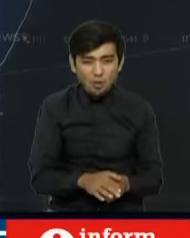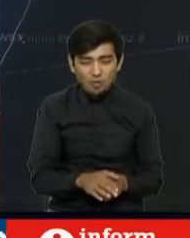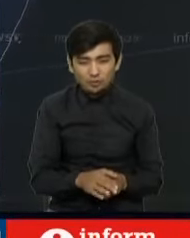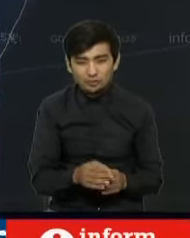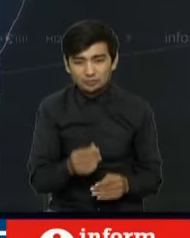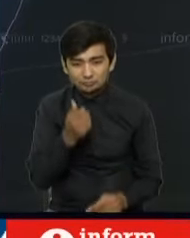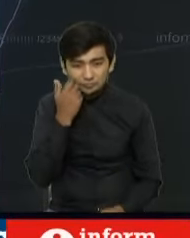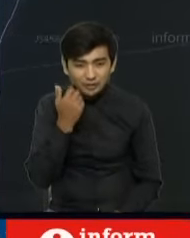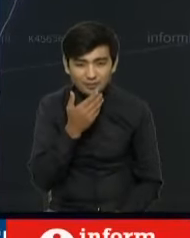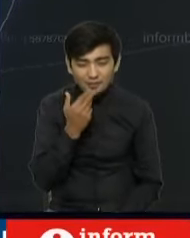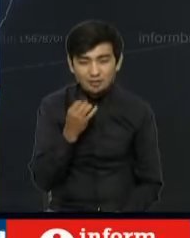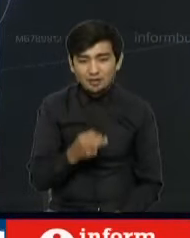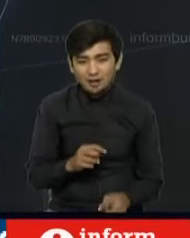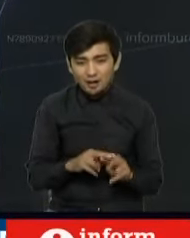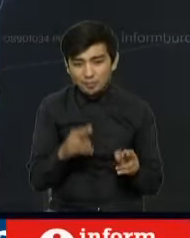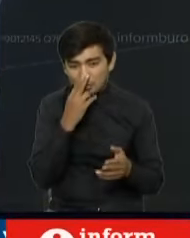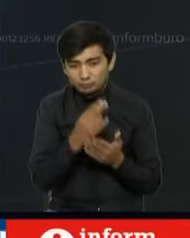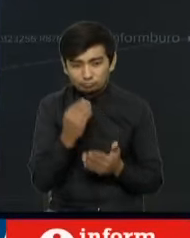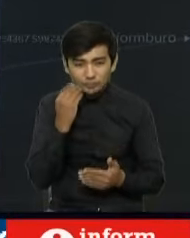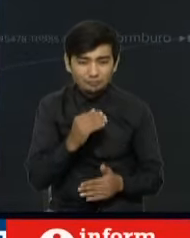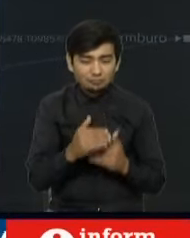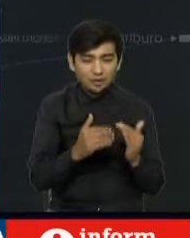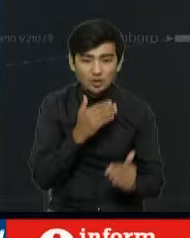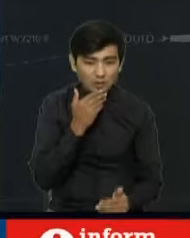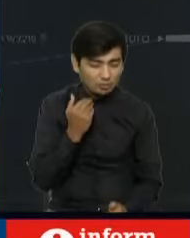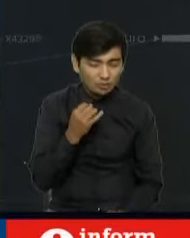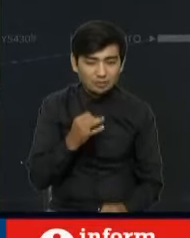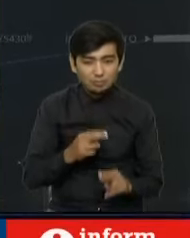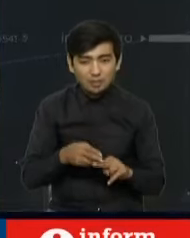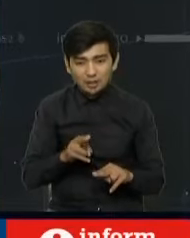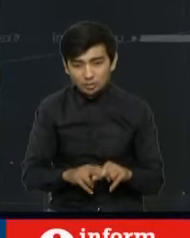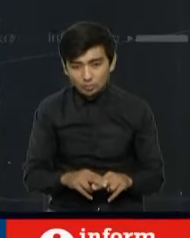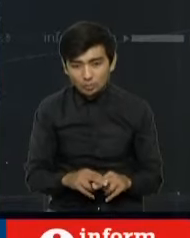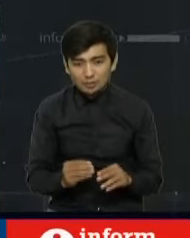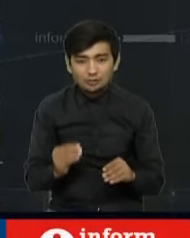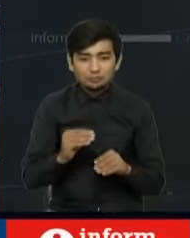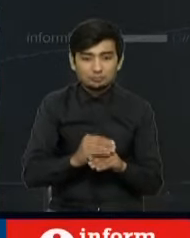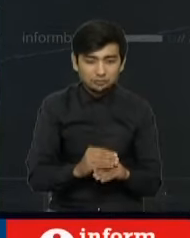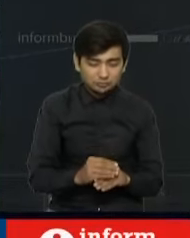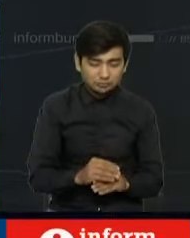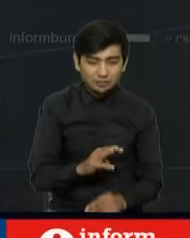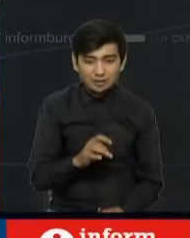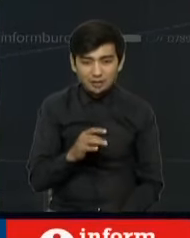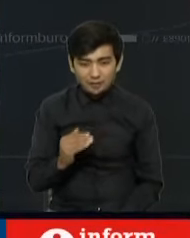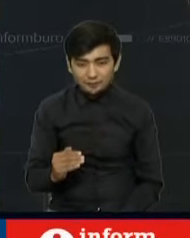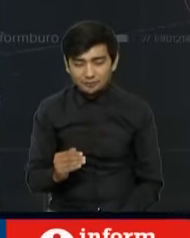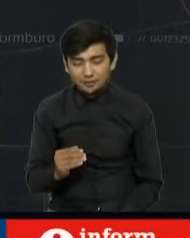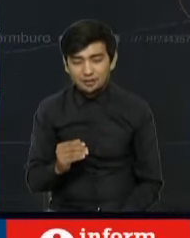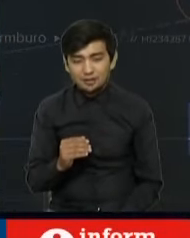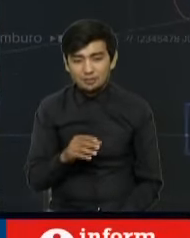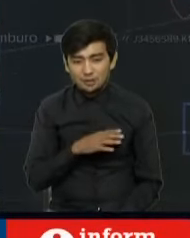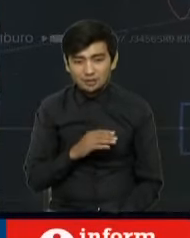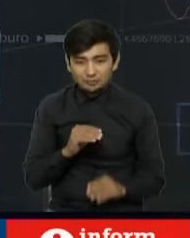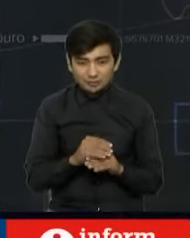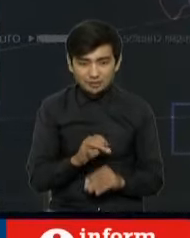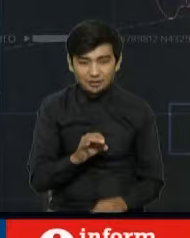покрывает и достигает таких показателей. Поэтому была разработана программа «Тариф обмена инвестиций», да,